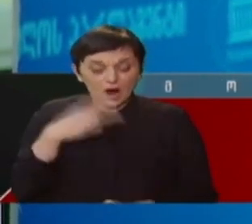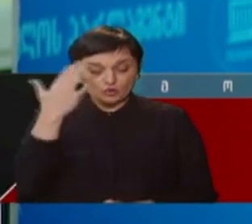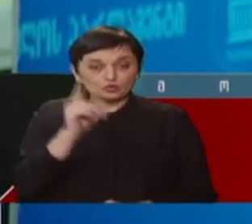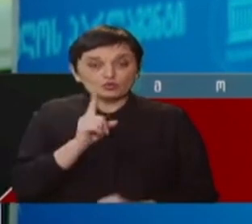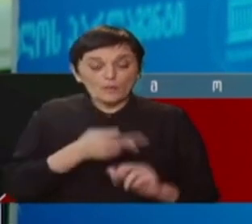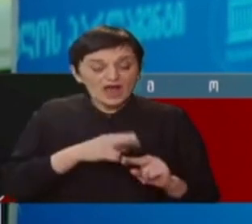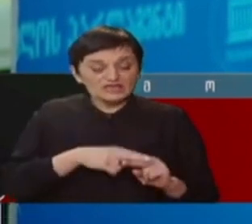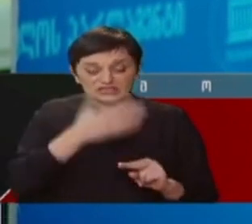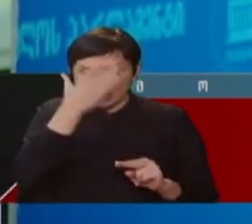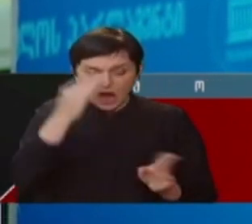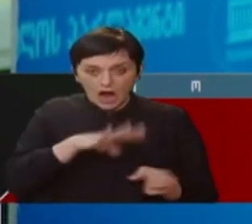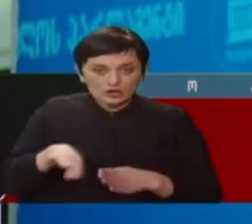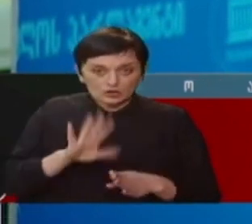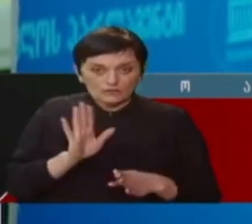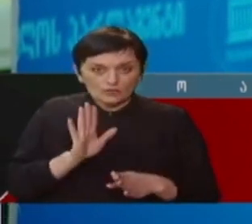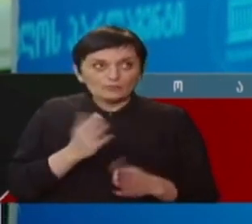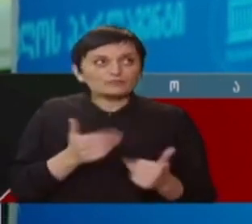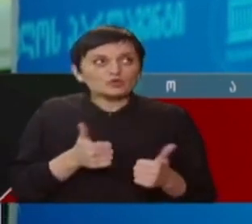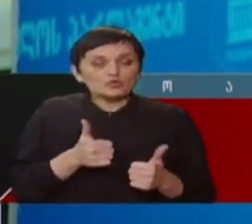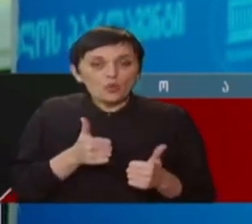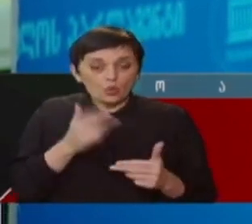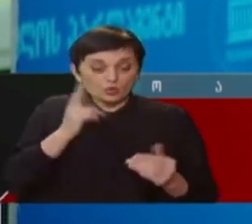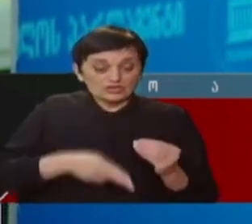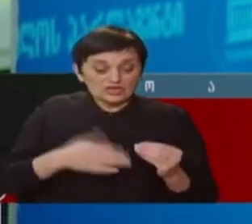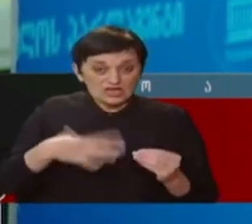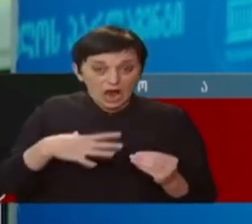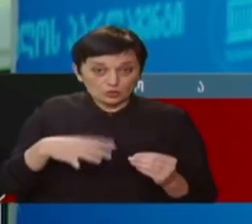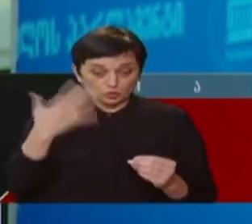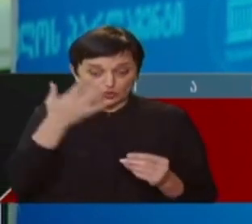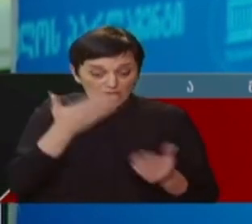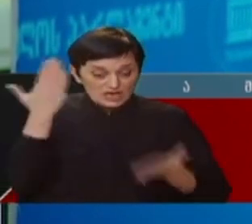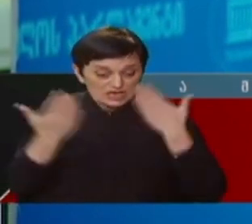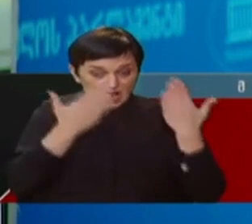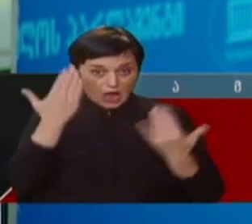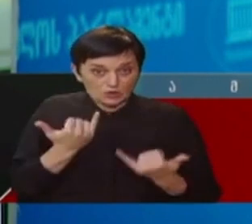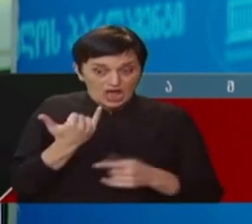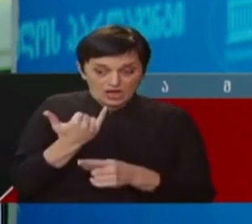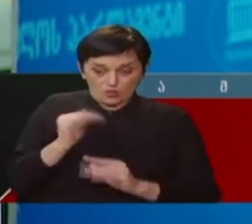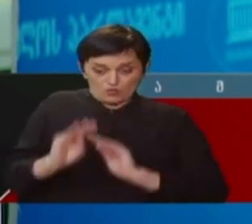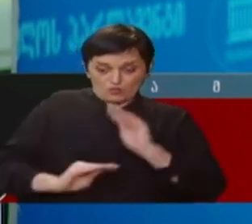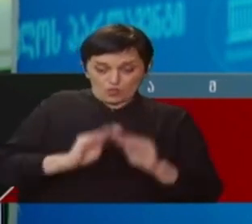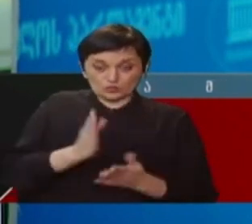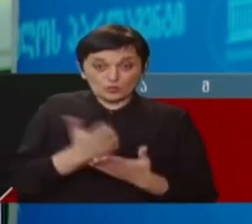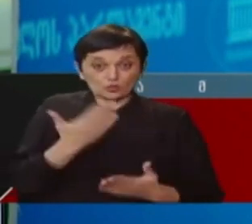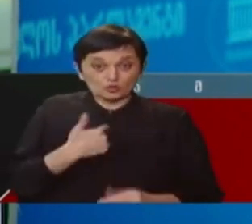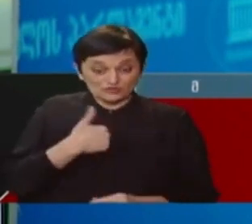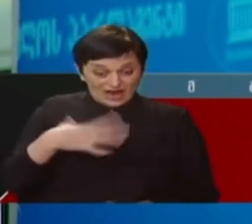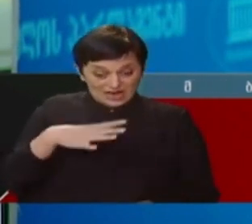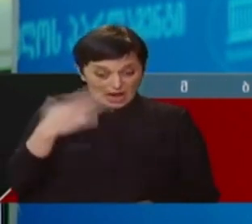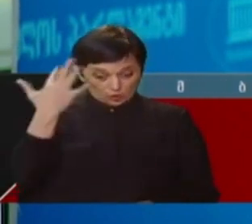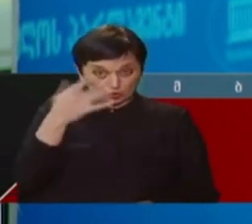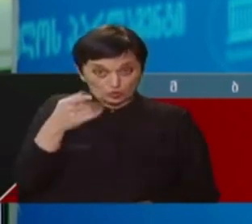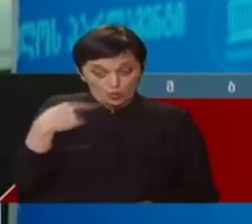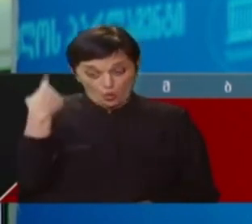არ დაგვავიწყოს. სულ იყოს, აი წარმოიდგინეთ, როგორ უნდა დაამთავროს ქართული ოცნება ეს გასართობი, რომელიც ახლა აქ მისთვის მოწყობილი. თუ ჩვენ ამას ქართული ოცნების